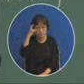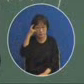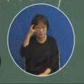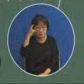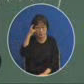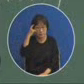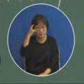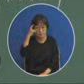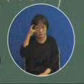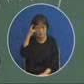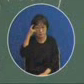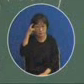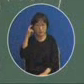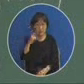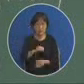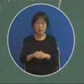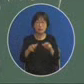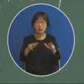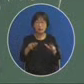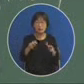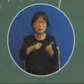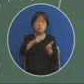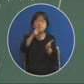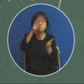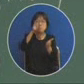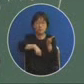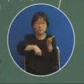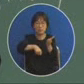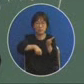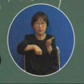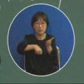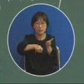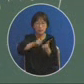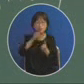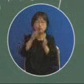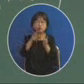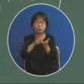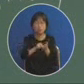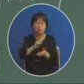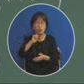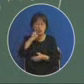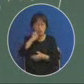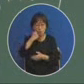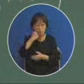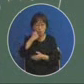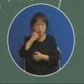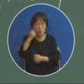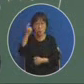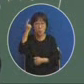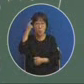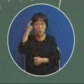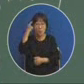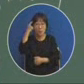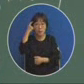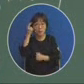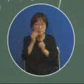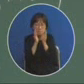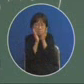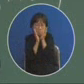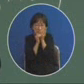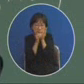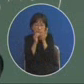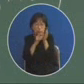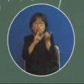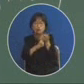비자 관계로 어려움 있는 사람이 많아요. Because there are so many people with visa 그래서 issues. 그래서 어디 있다는 걸 알면 바로 이 사람들이 잡혀요. And so